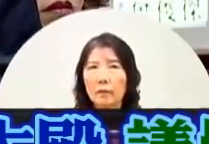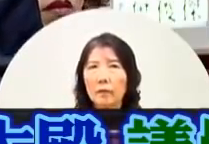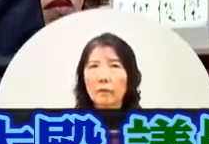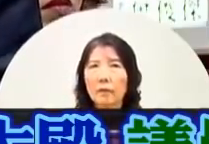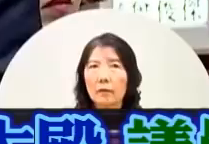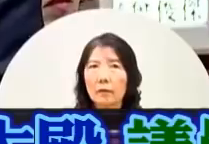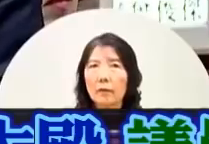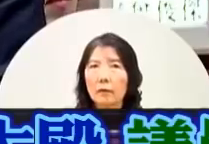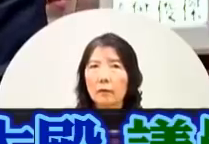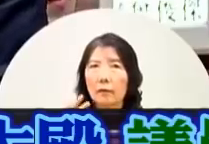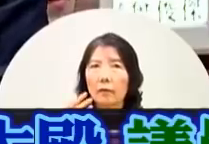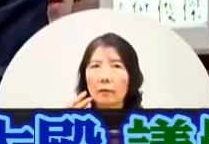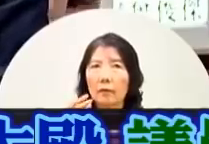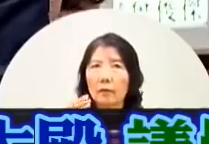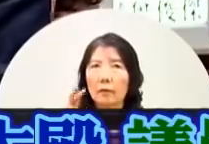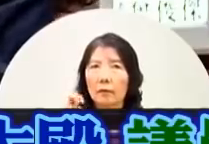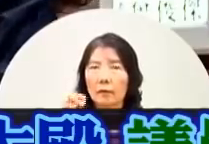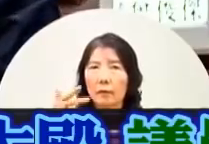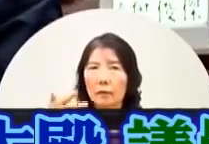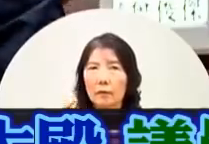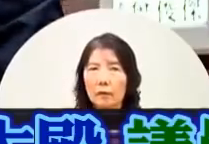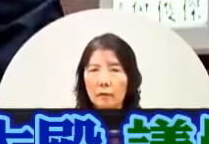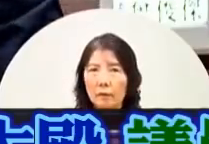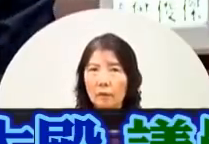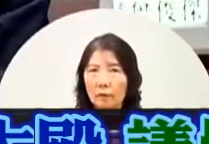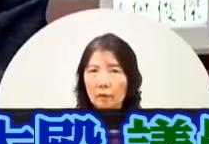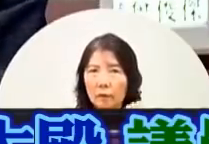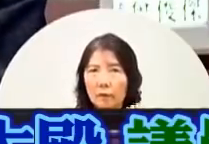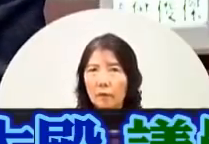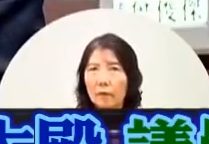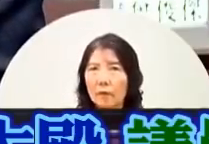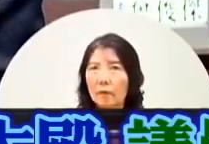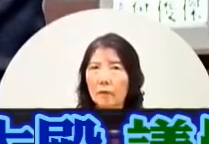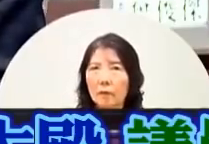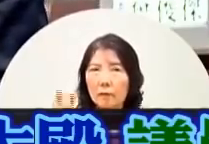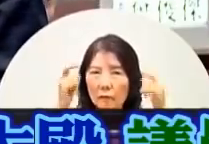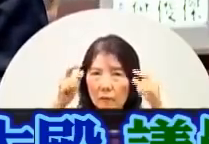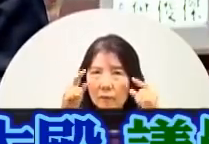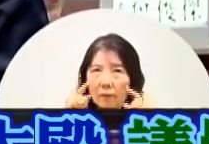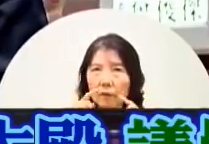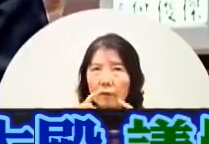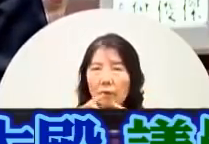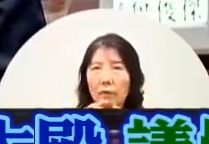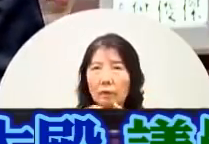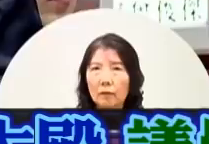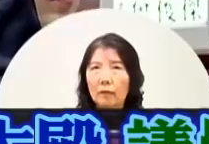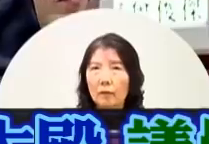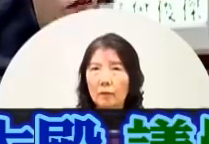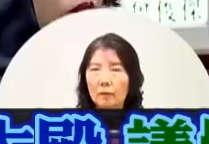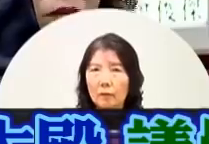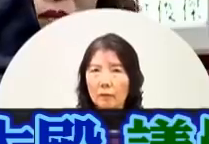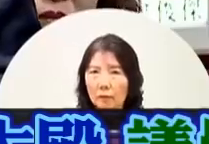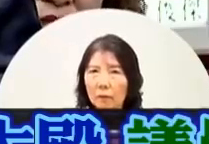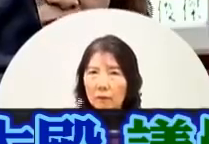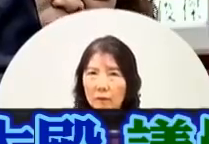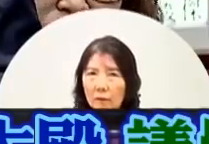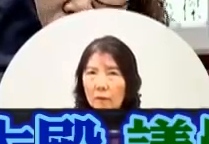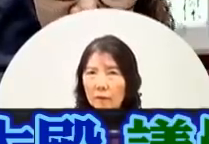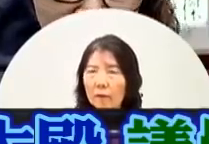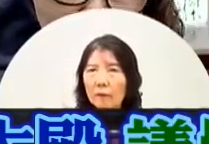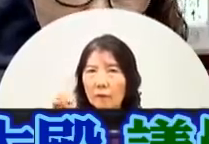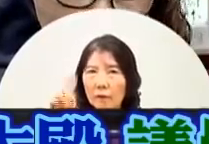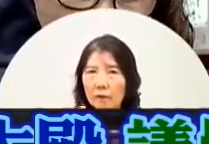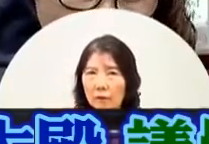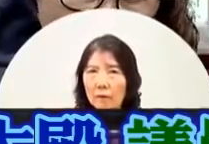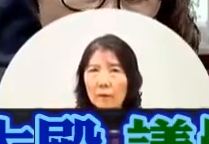928平方公里。好，下一题。高雄面积最小行政区哪一区？ 为了方便林志宏等一下